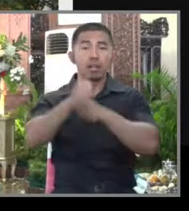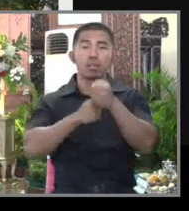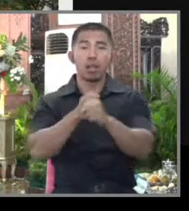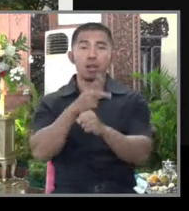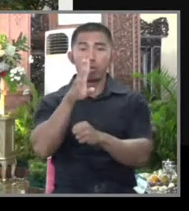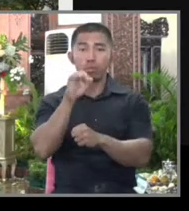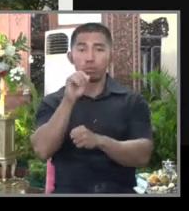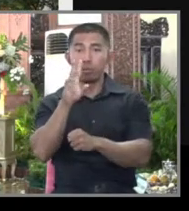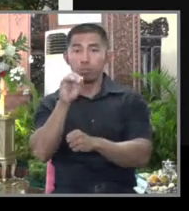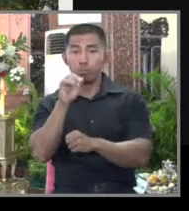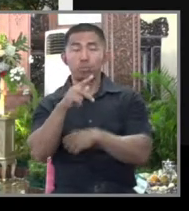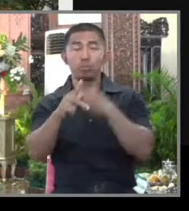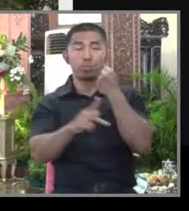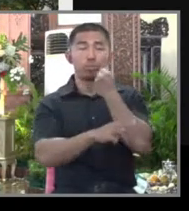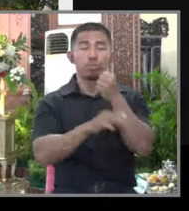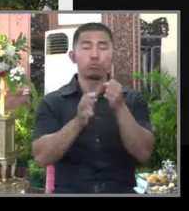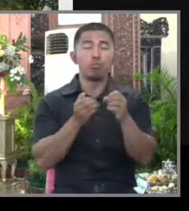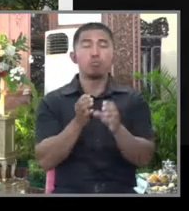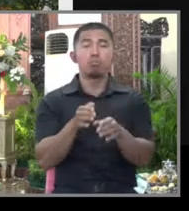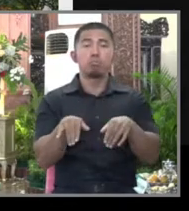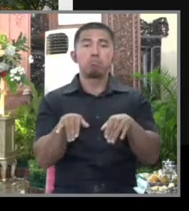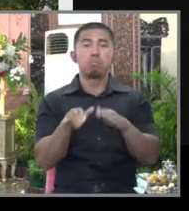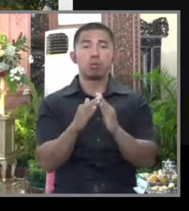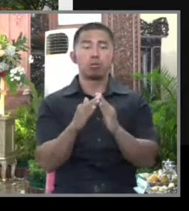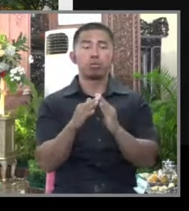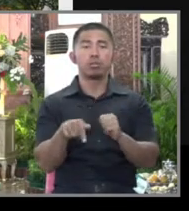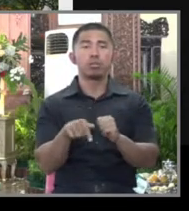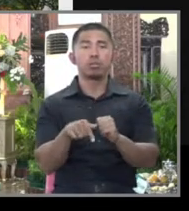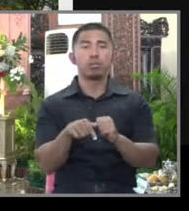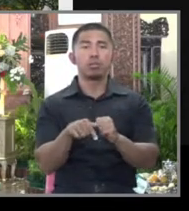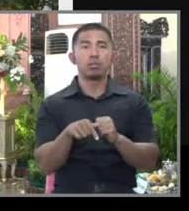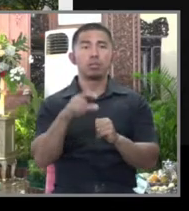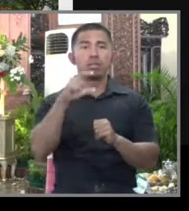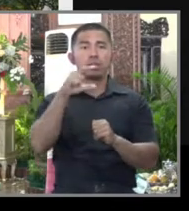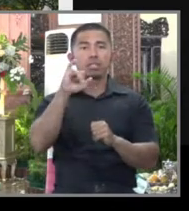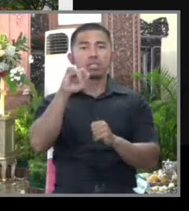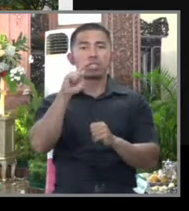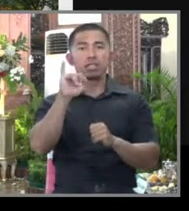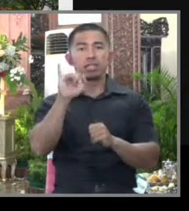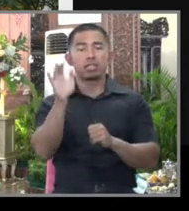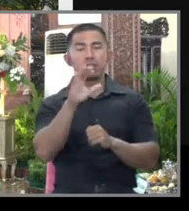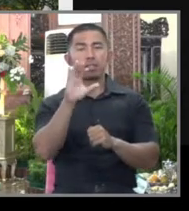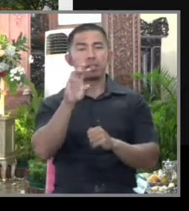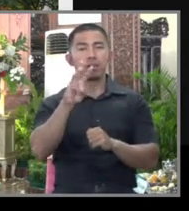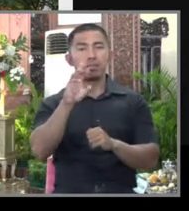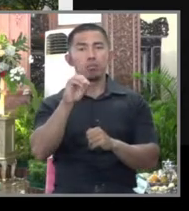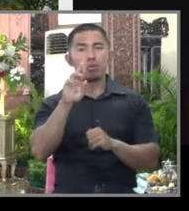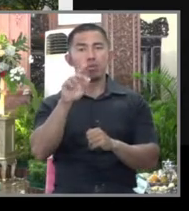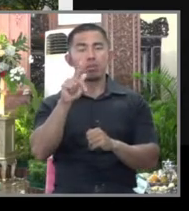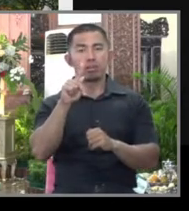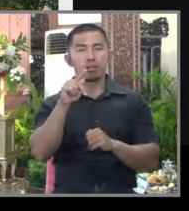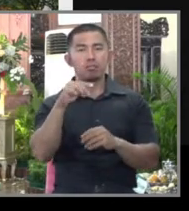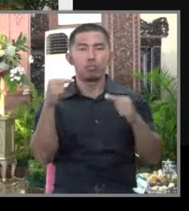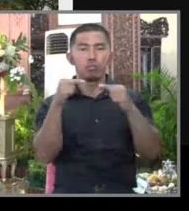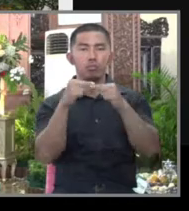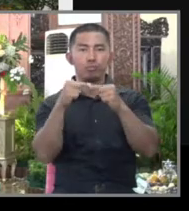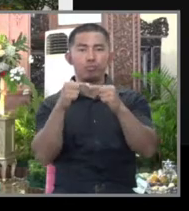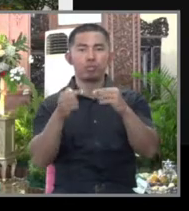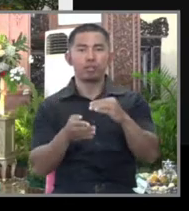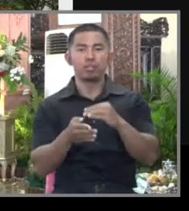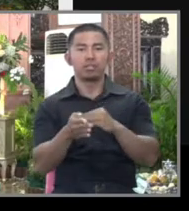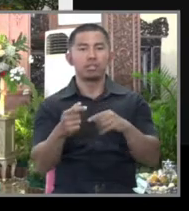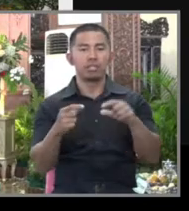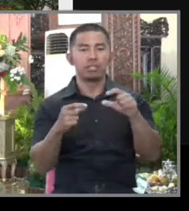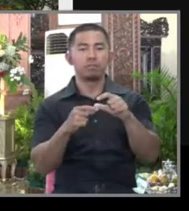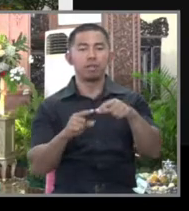2020 Kabupaten Kudus akan membangun City Walk Jalan Sunan Kudus menghubungkan Simpang 7